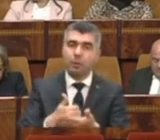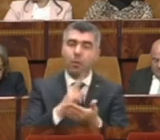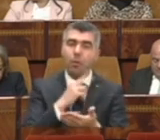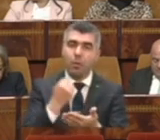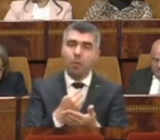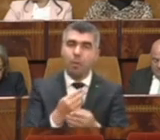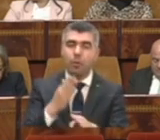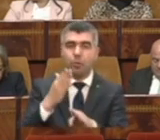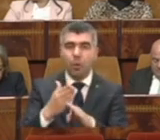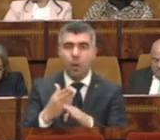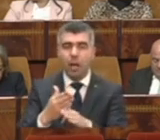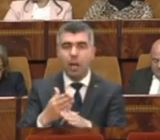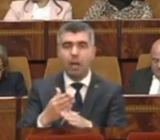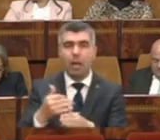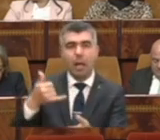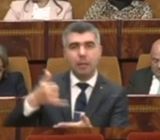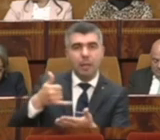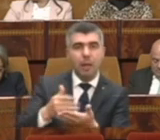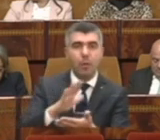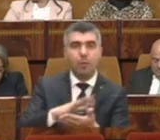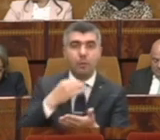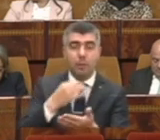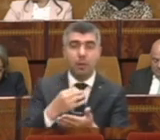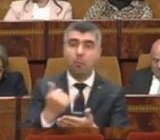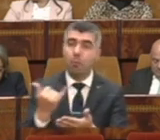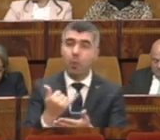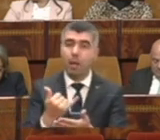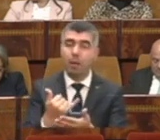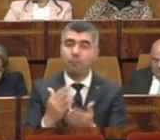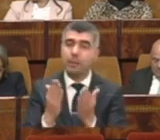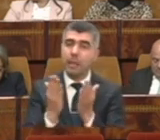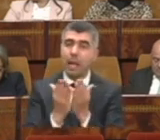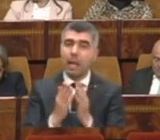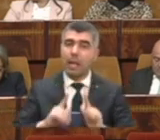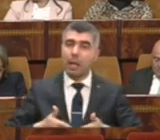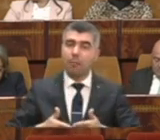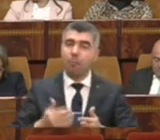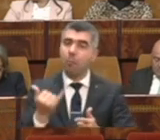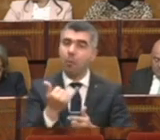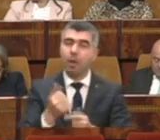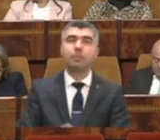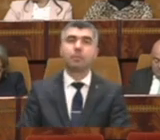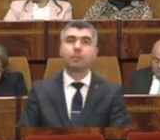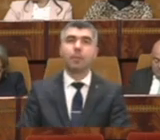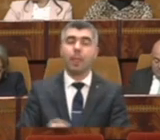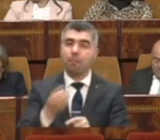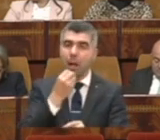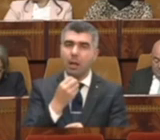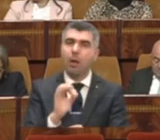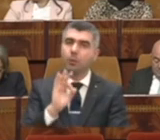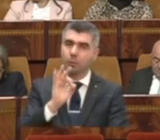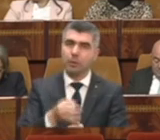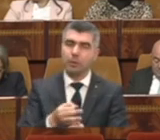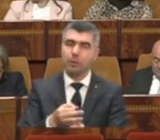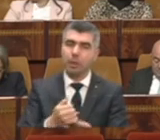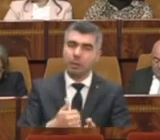والزيت، كنظن بأنه أهم حاجة هو التعليم، ولا تقدم لأي أمة إلا بالتعليم ماشي بالماكلة. الماكلة صحيح